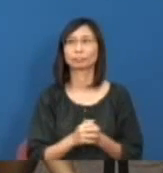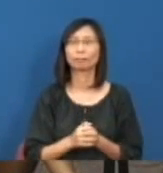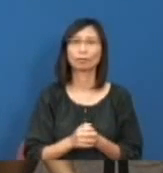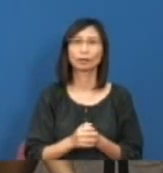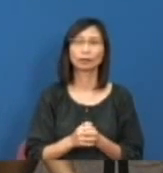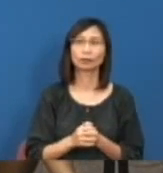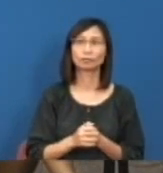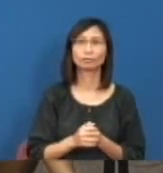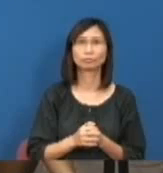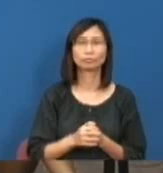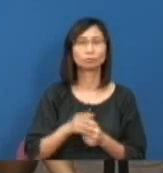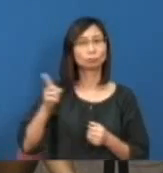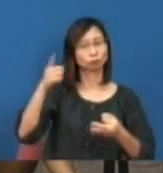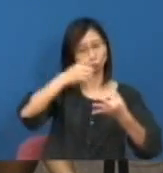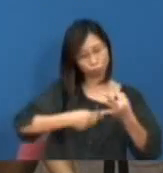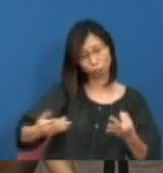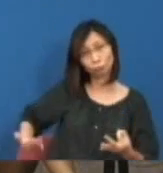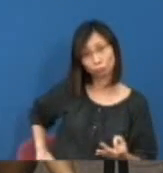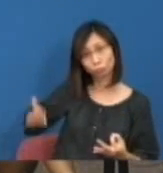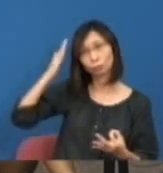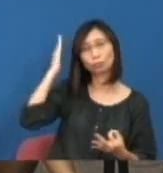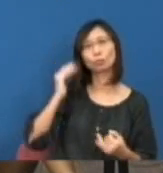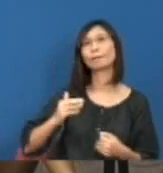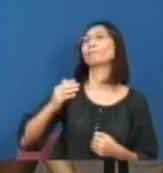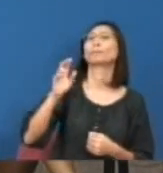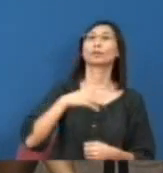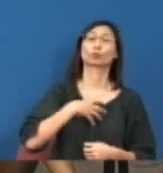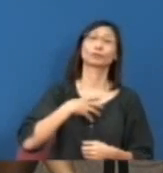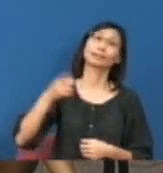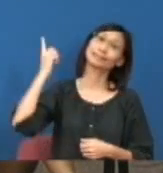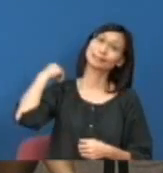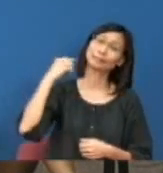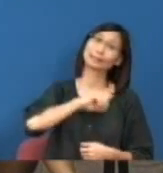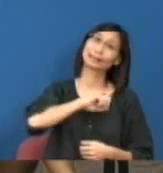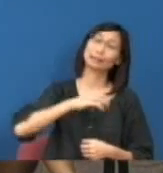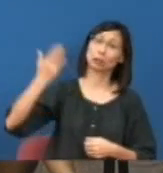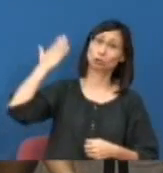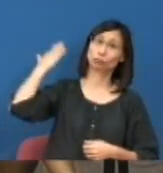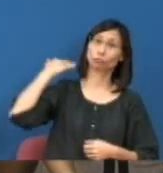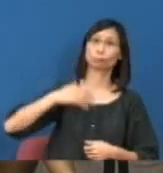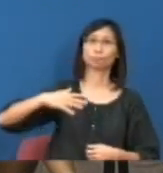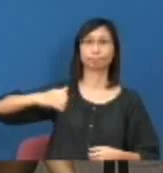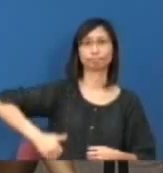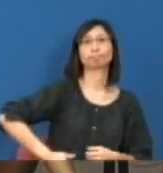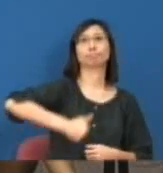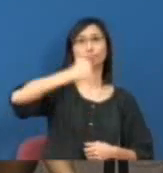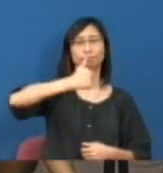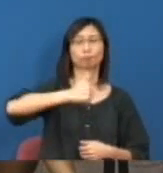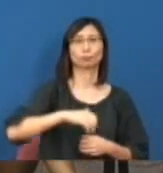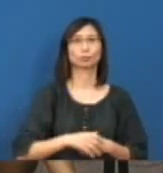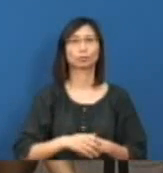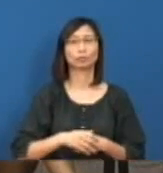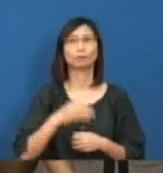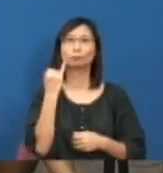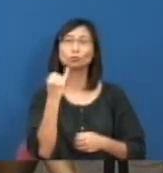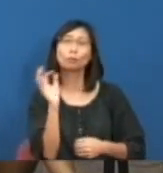華覺得佢自己喺過去咁多年領導運動，所謂領導運動，天下無敵，冇一件事錯過，點會